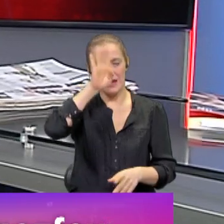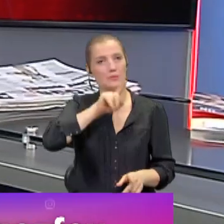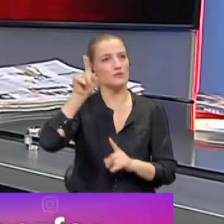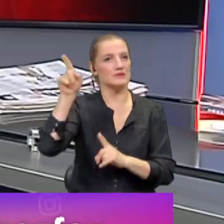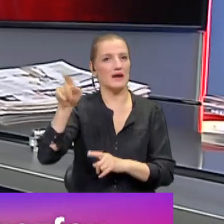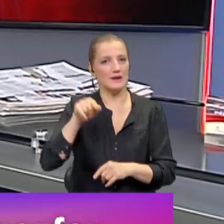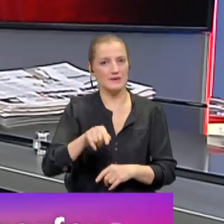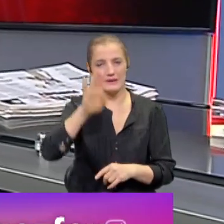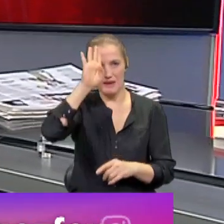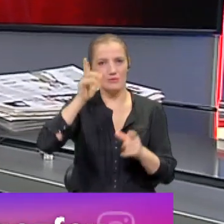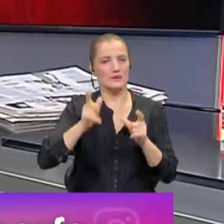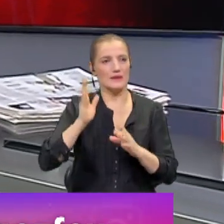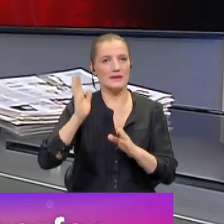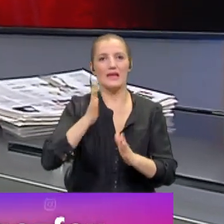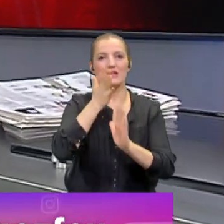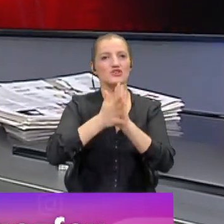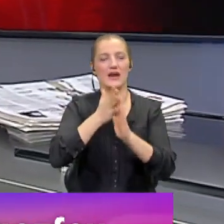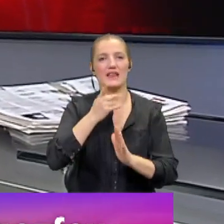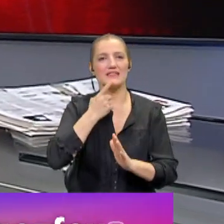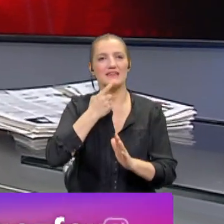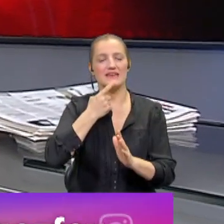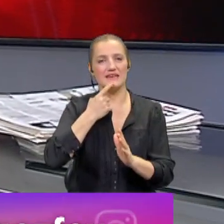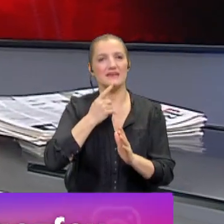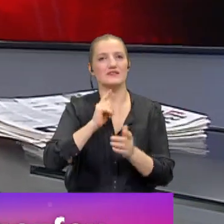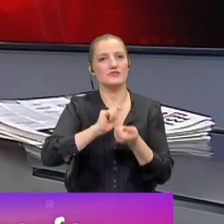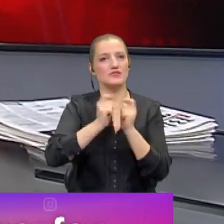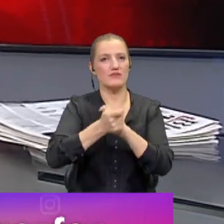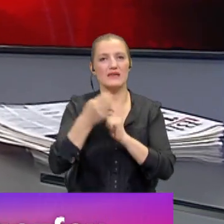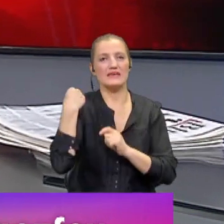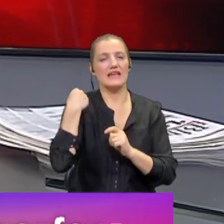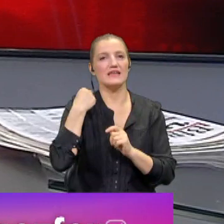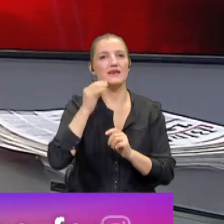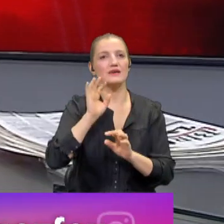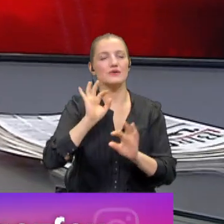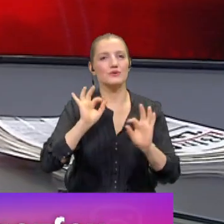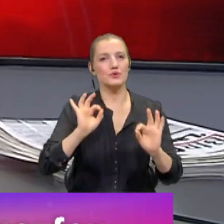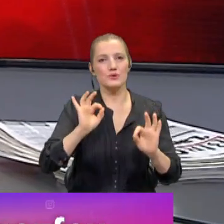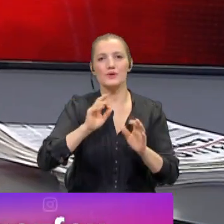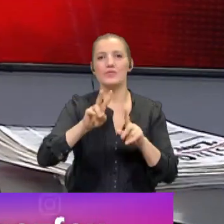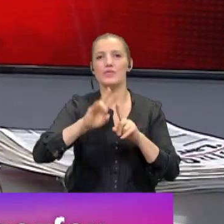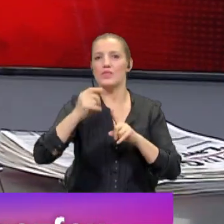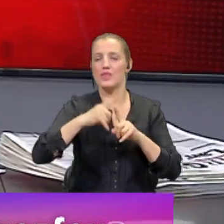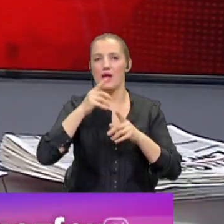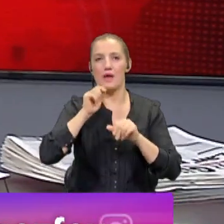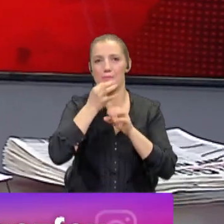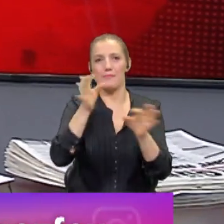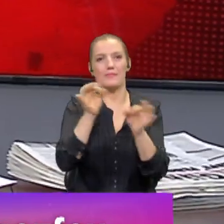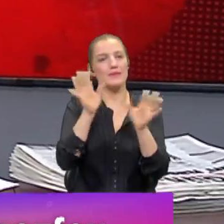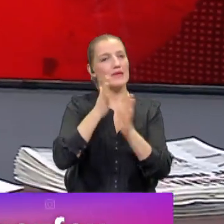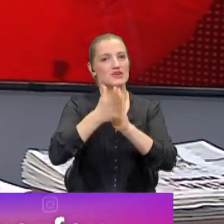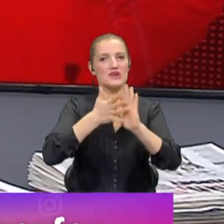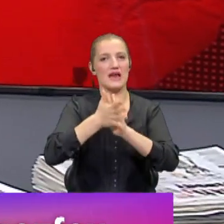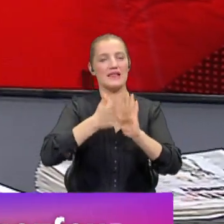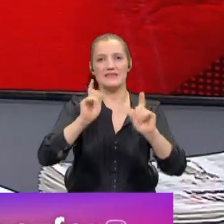küçük de İstanbul stüdyomuzda işaret diliyle Kendisi de yeni günün notlarını aktaracak biz haberlerimizi